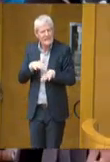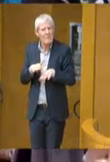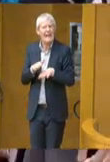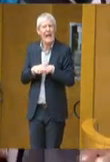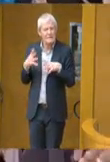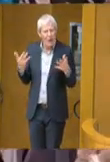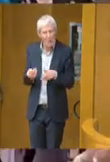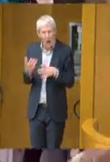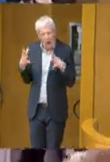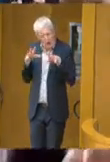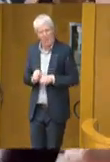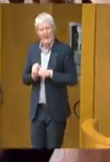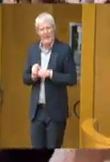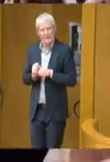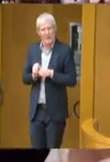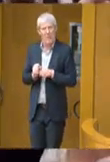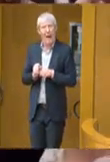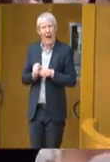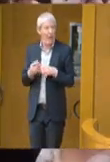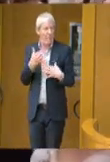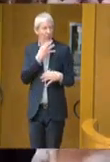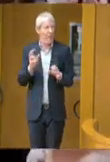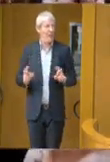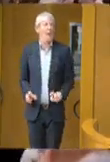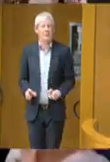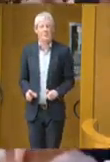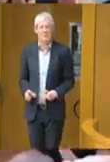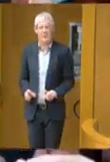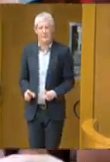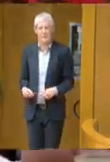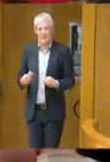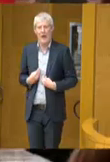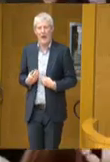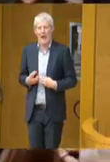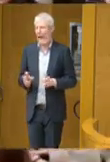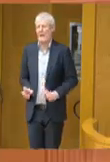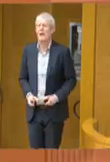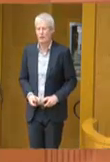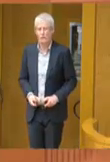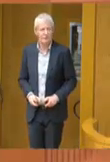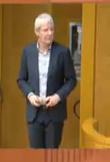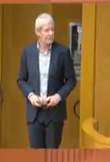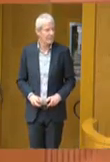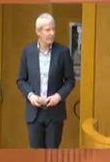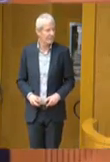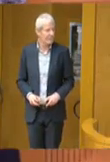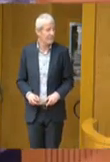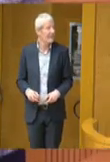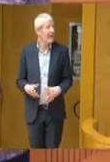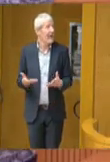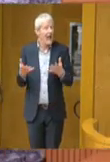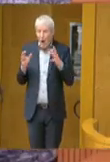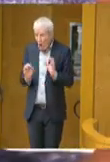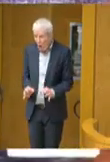più impegnativa, ma sicuramente più elettrizzante. E così, pochi giorni